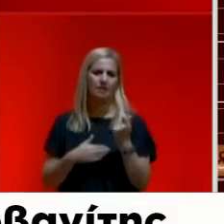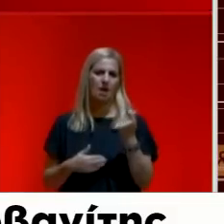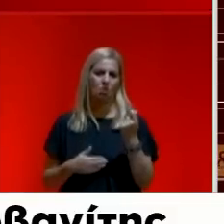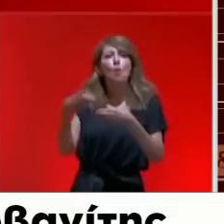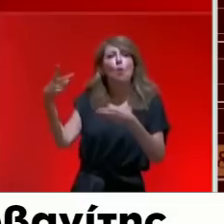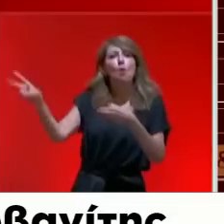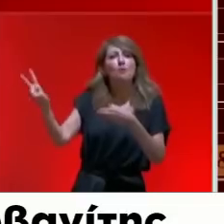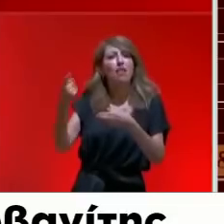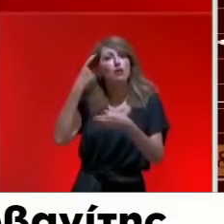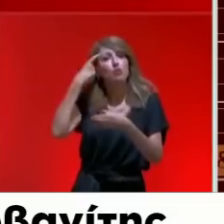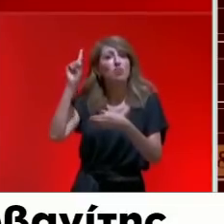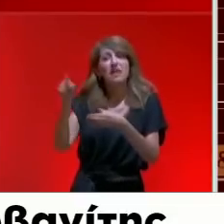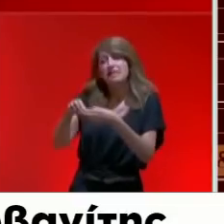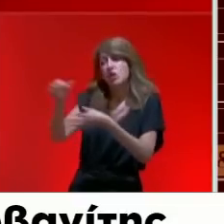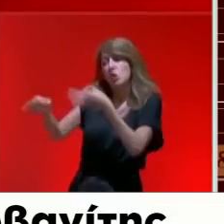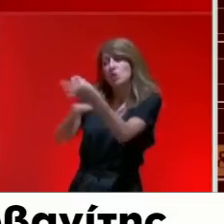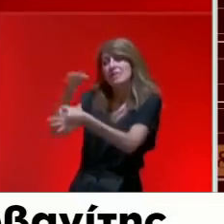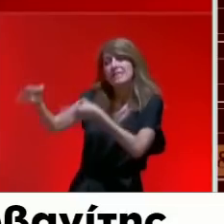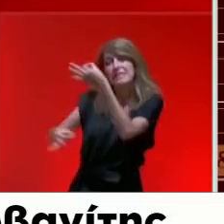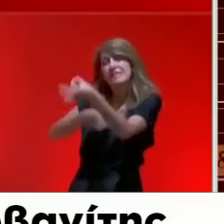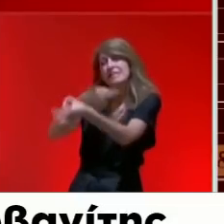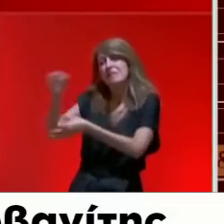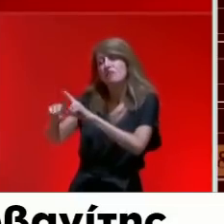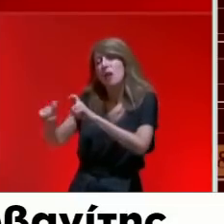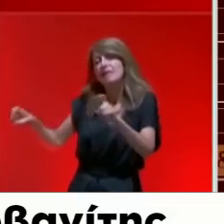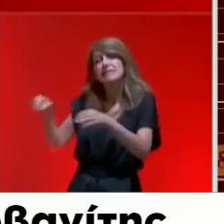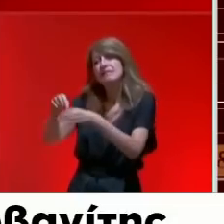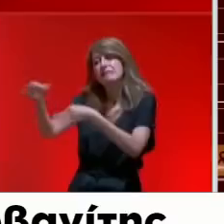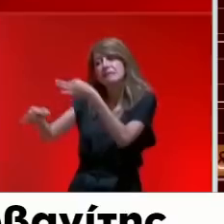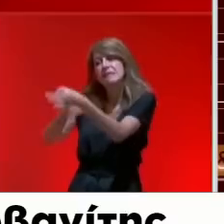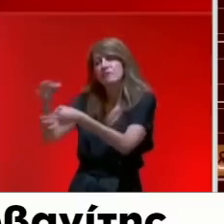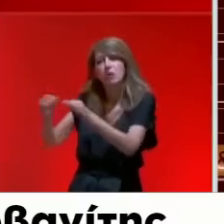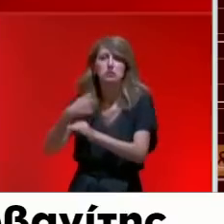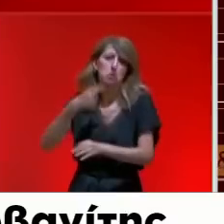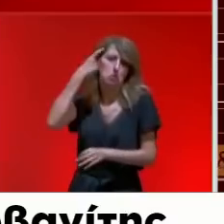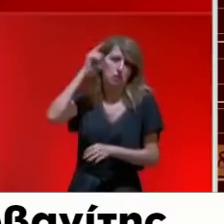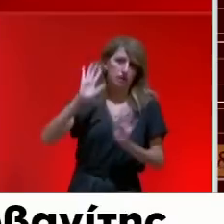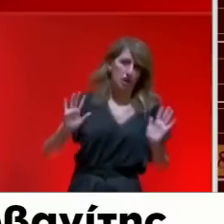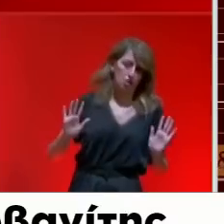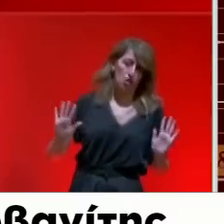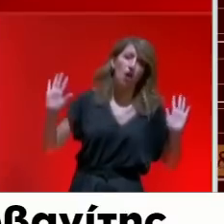Όχι. Εγώ δεν είμαι από αυτούς που ούτε ξεπλάγει, ούτε...